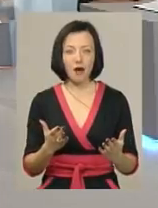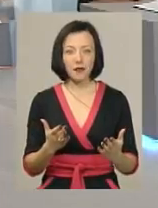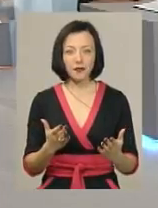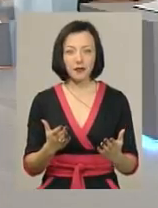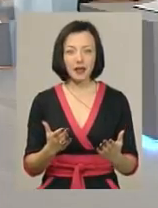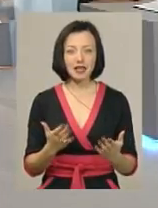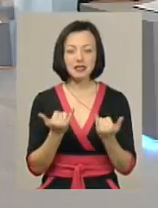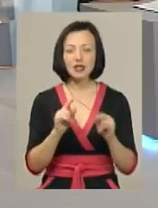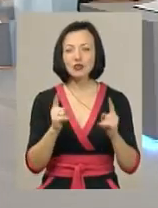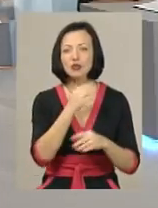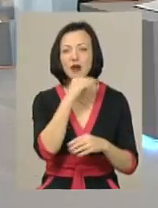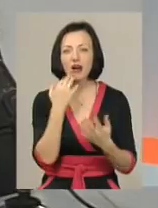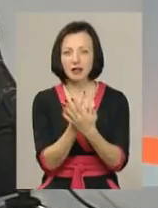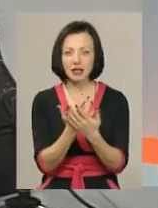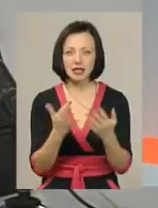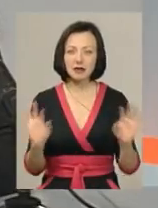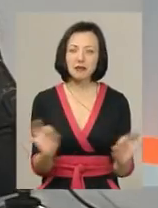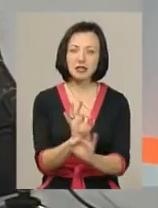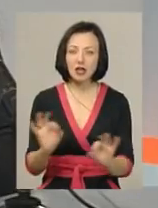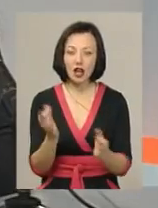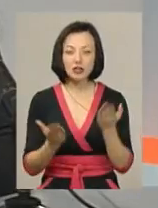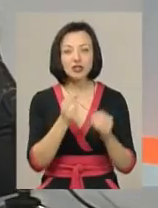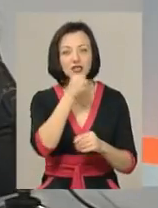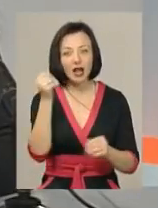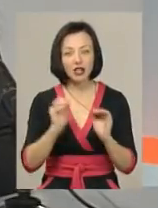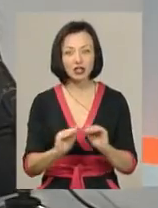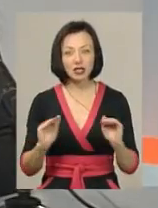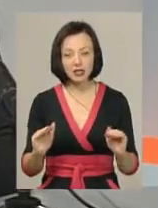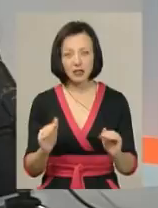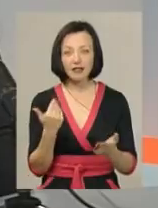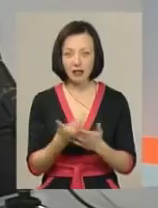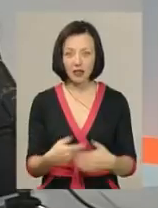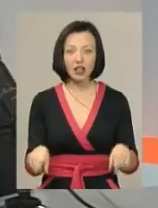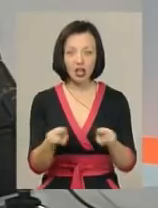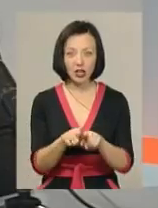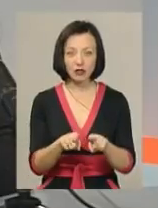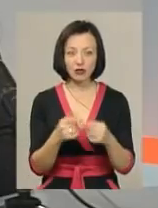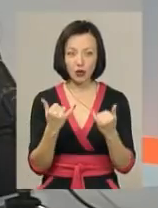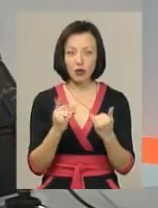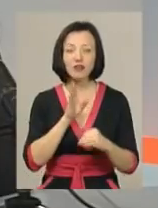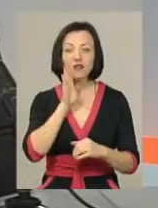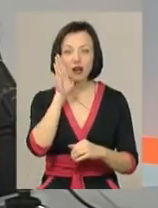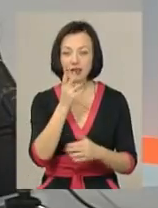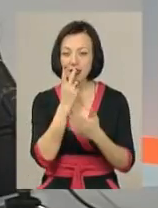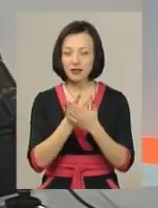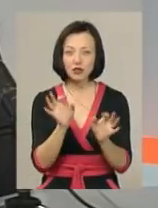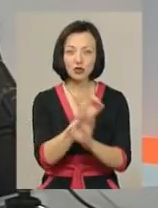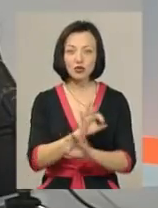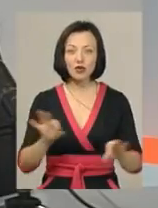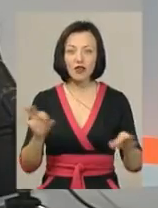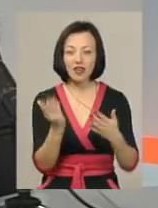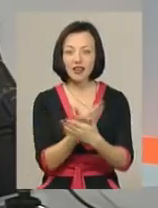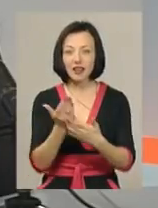значить Зараз дуже багато різних пісеньок якщо це старші діти от теж знову ж таки буквально сьогодні вранці дивилися чудові